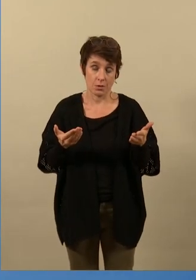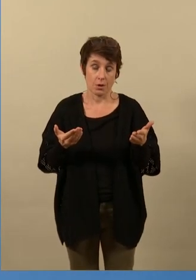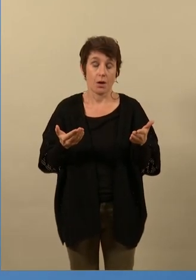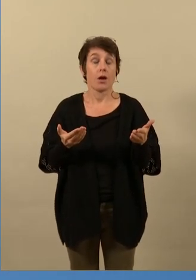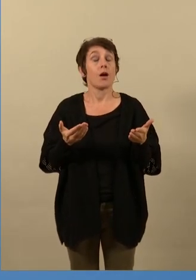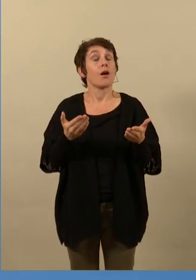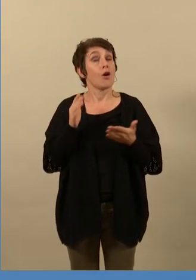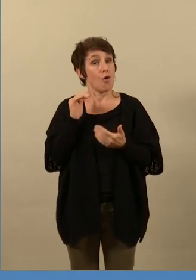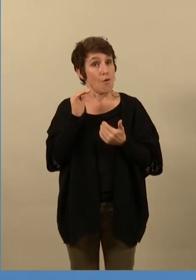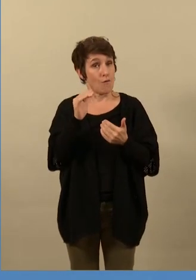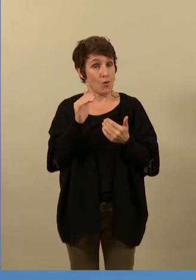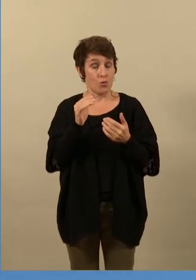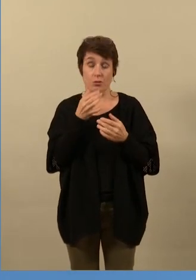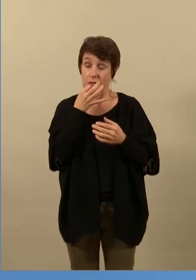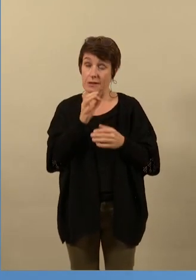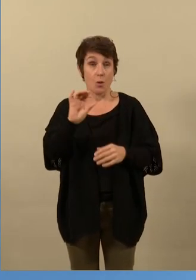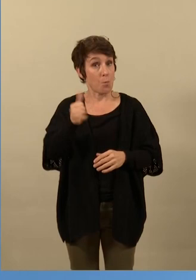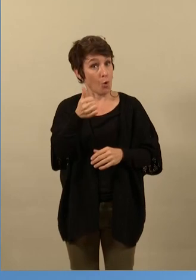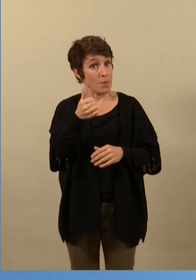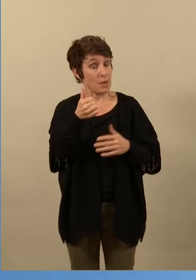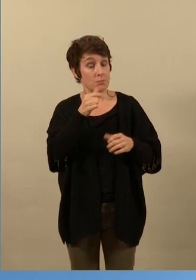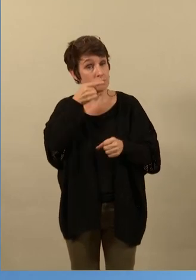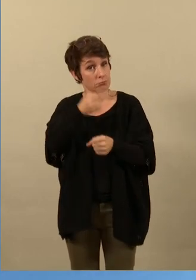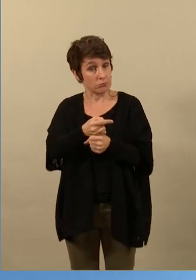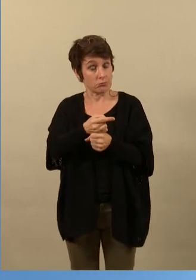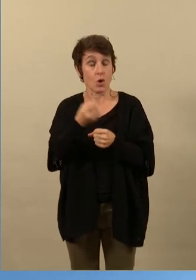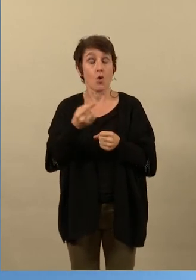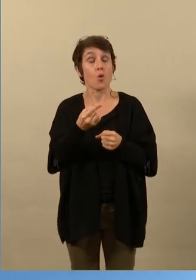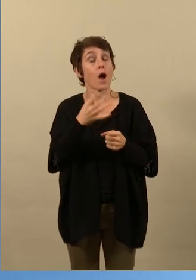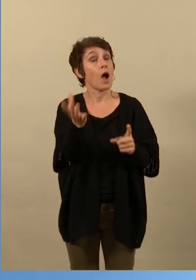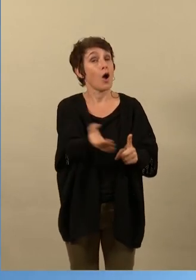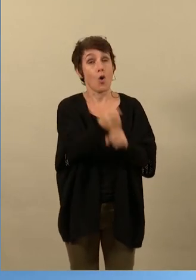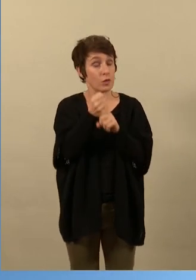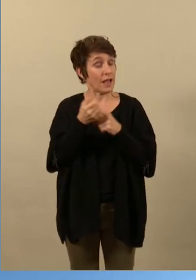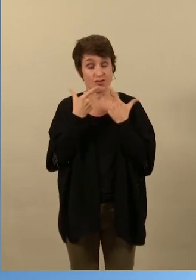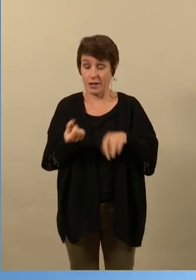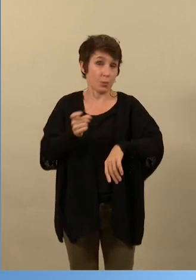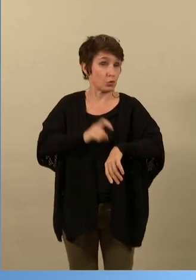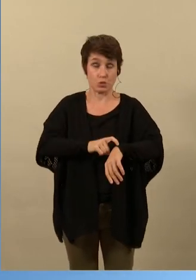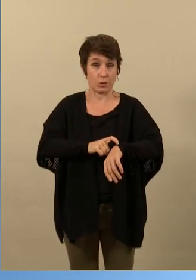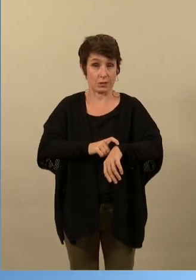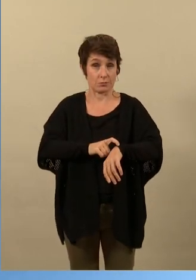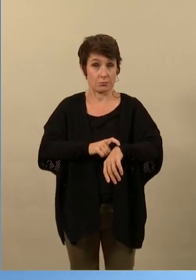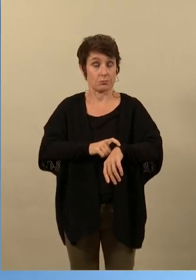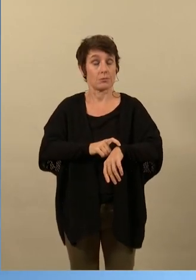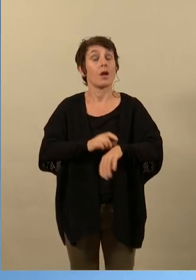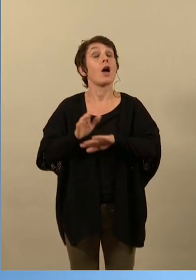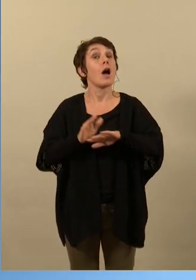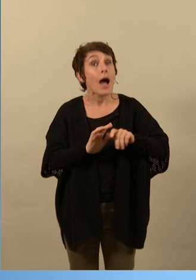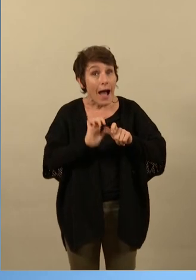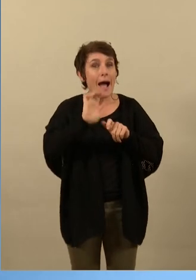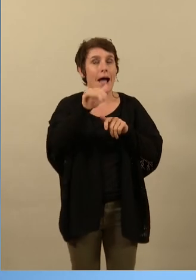vœu demande d'abord la libération immédiate et inconditionnel des otages israéliens et ensuite